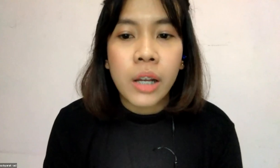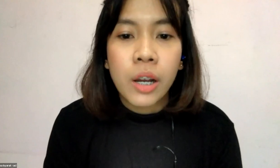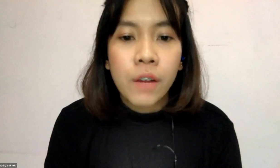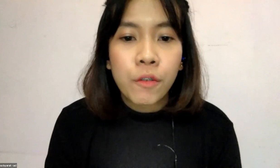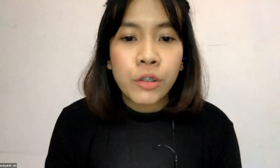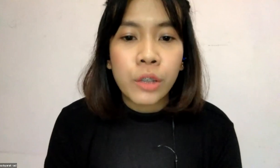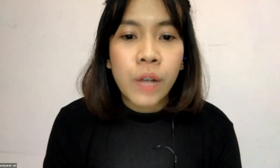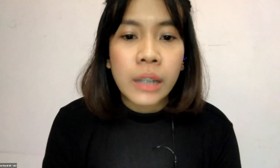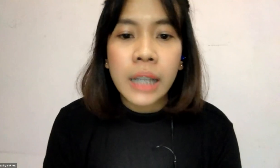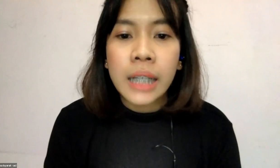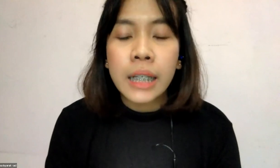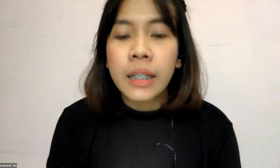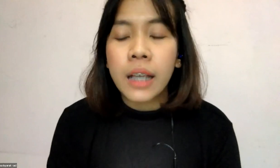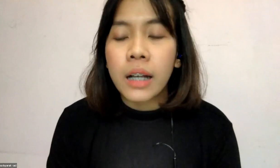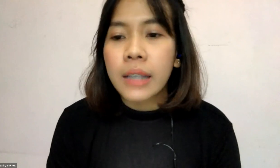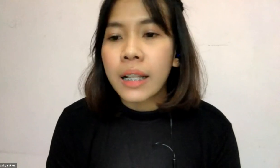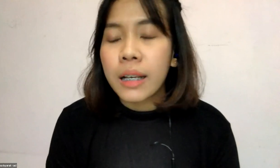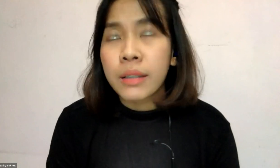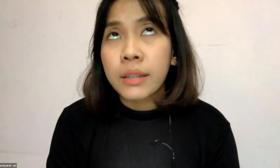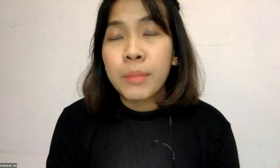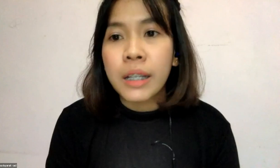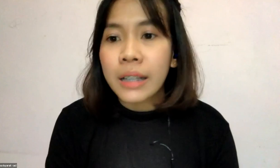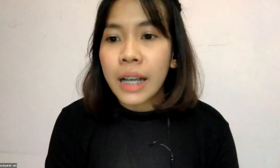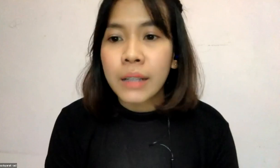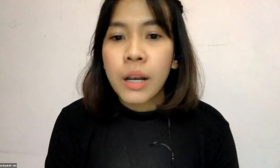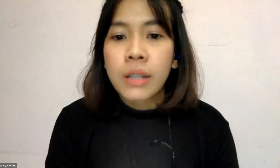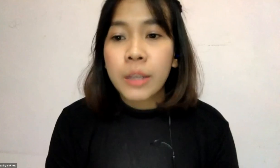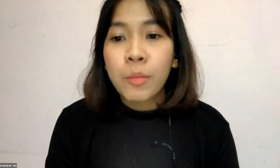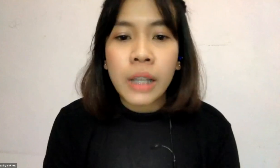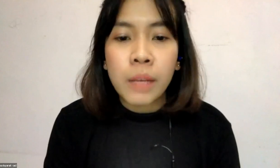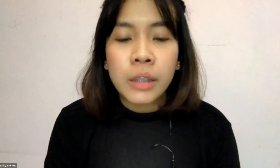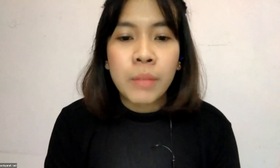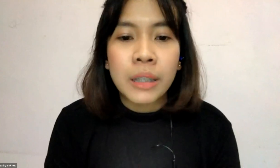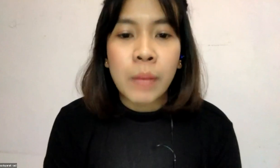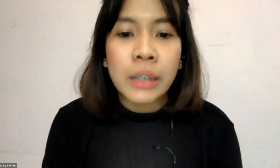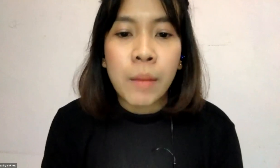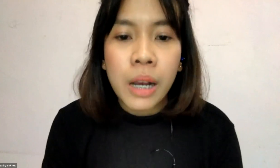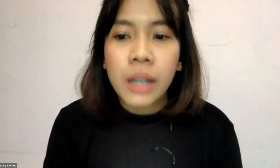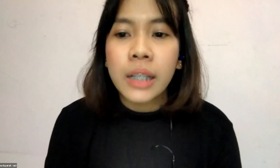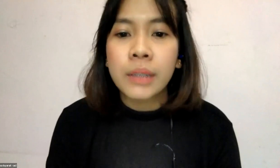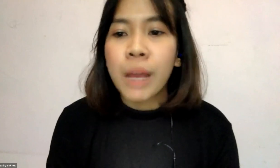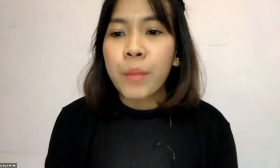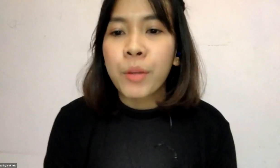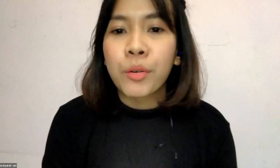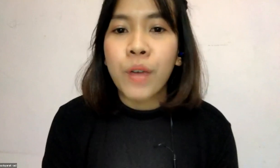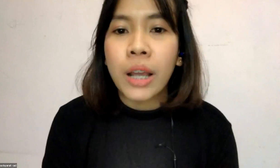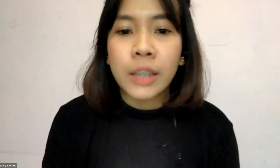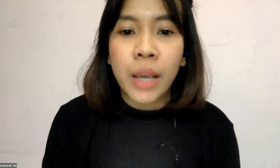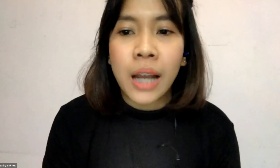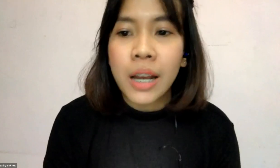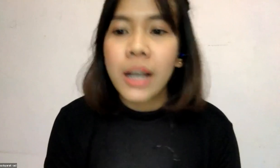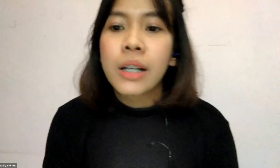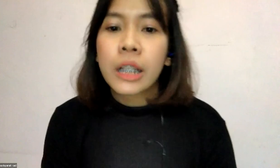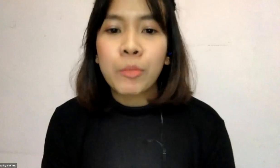sesuai dengan fungsi tugasnya jadi sale bisa dikatakan simultan yang bisa bersama-sama Jadi sembari menunggu